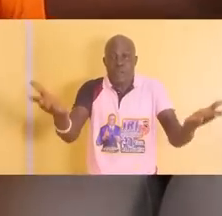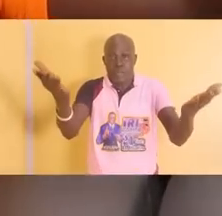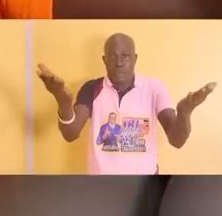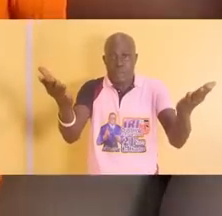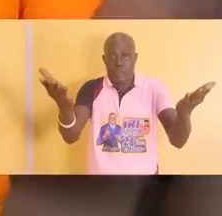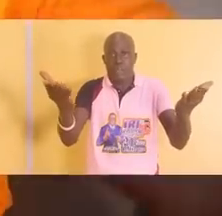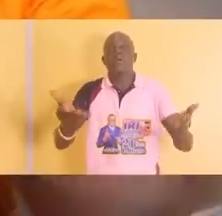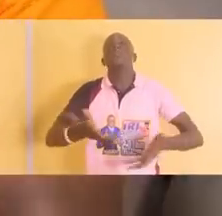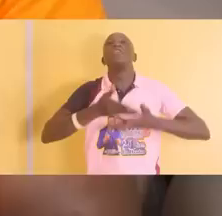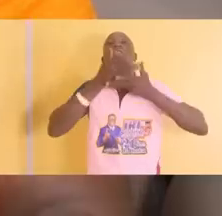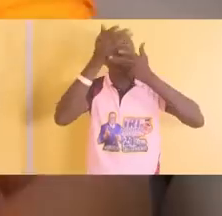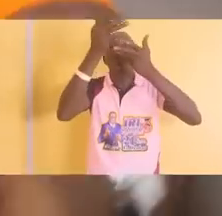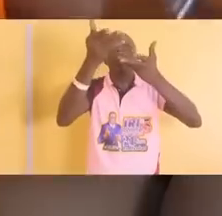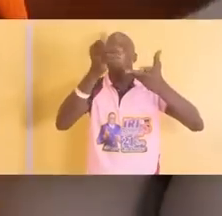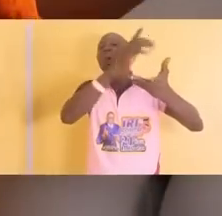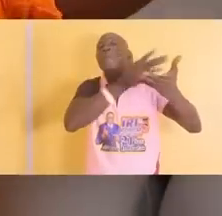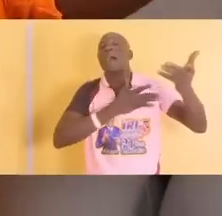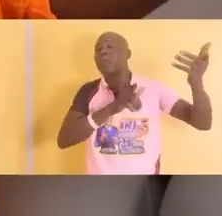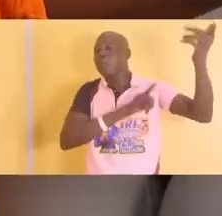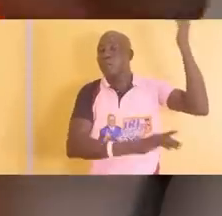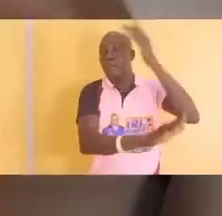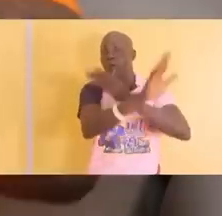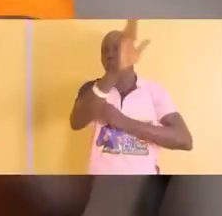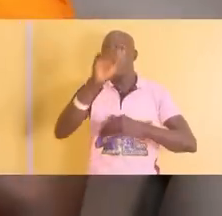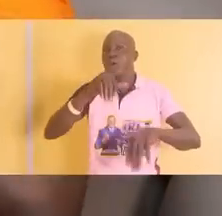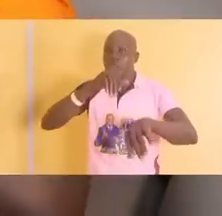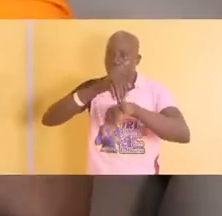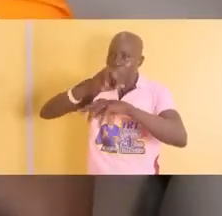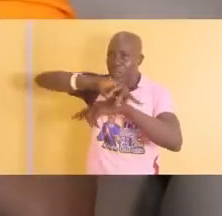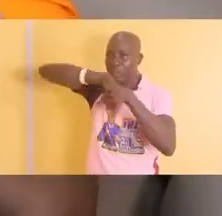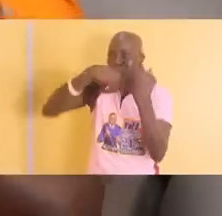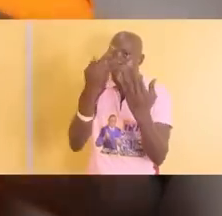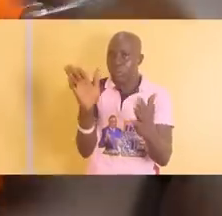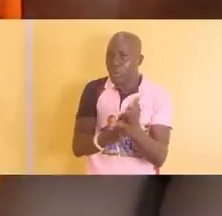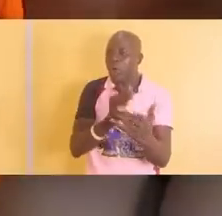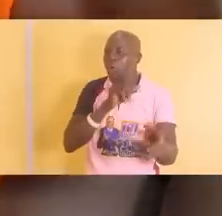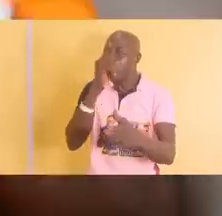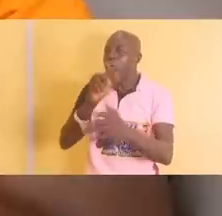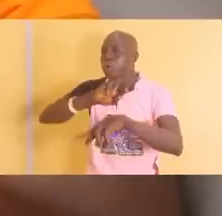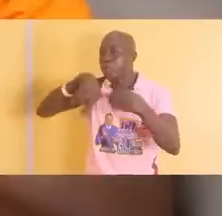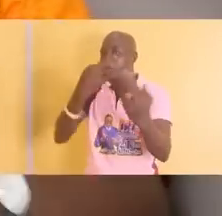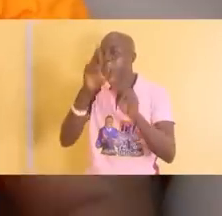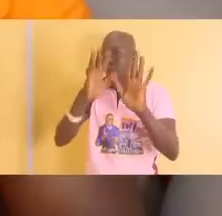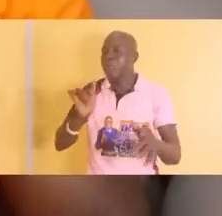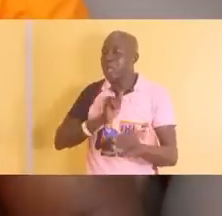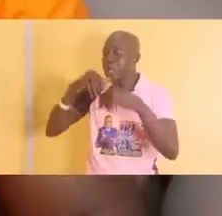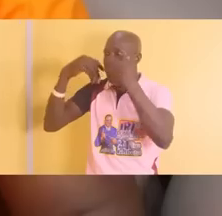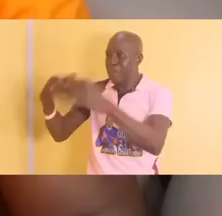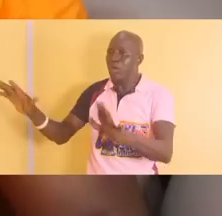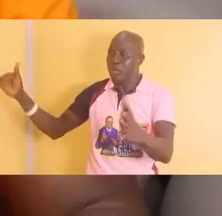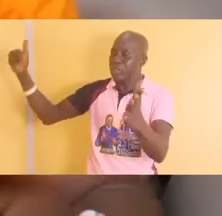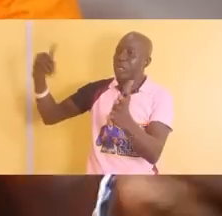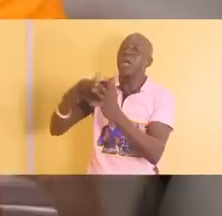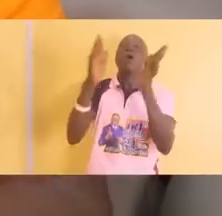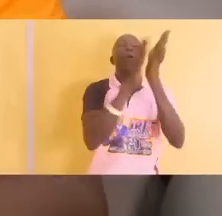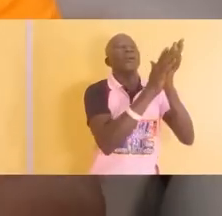up your head. Ẹ pariwo. Ọlọ́run mi. My God. Ẹ dá àkólọ̀ mi padà. You saw what I've lost. Ẹ dá àkólọ̀ mi padà. You saw what I've lost. Oya